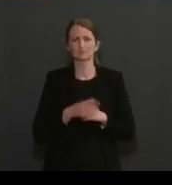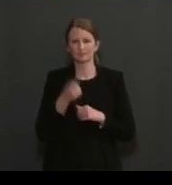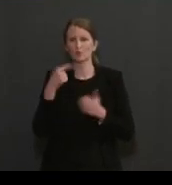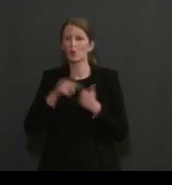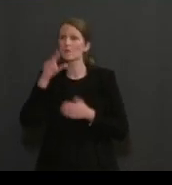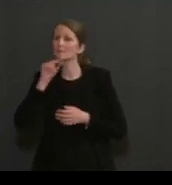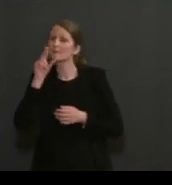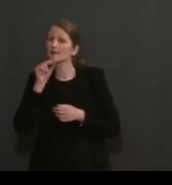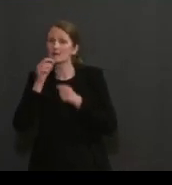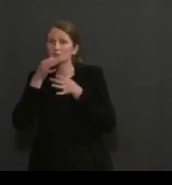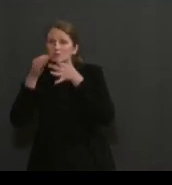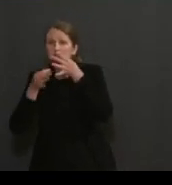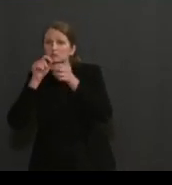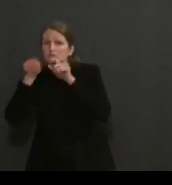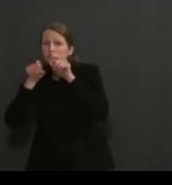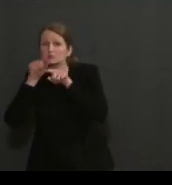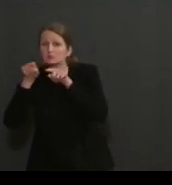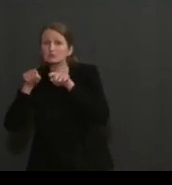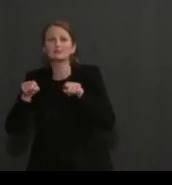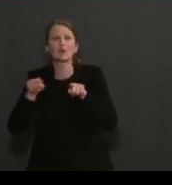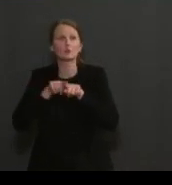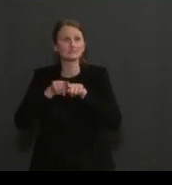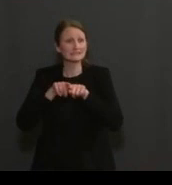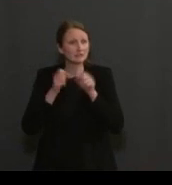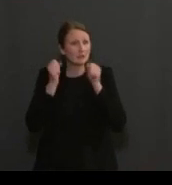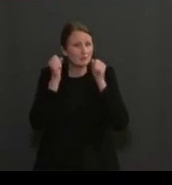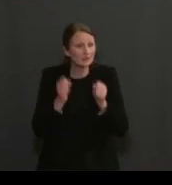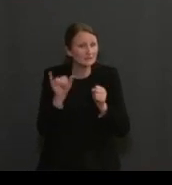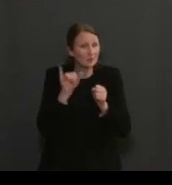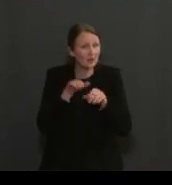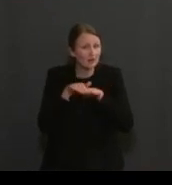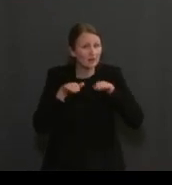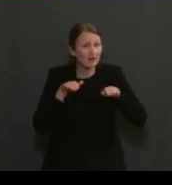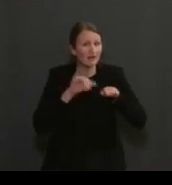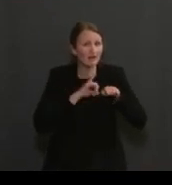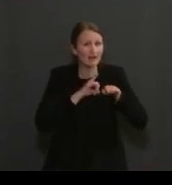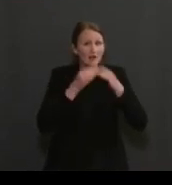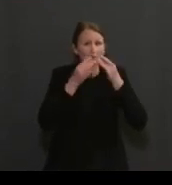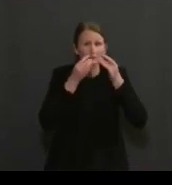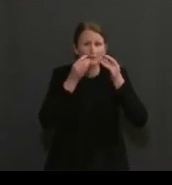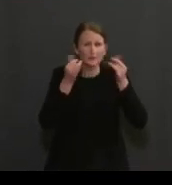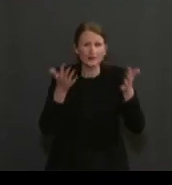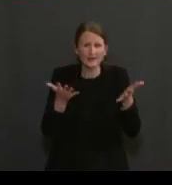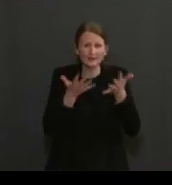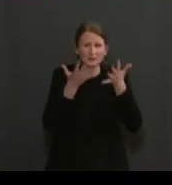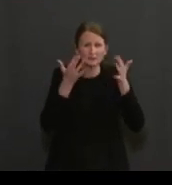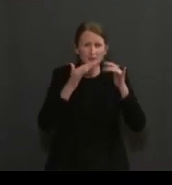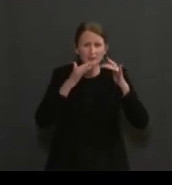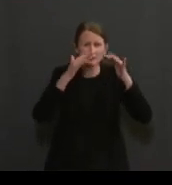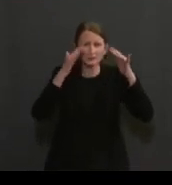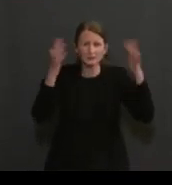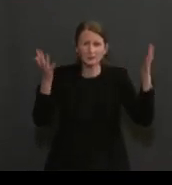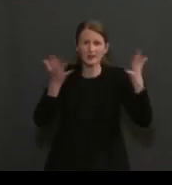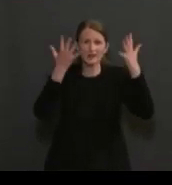aussi de manière variable une certaine quantité de plus fines gouttelettes, ce qu'on appelle des micro-gouttelettes. Autre